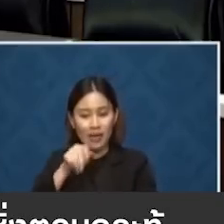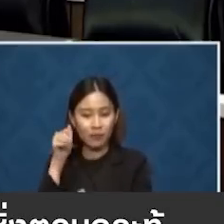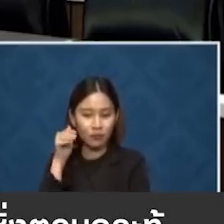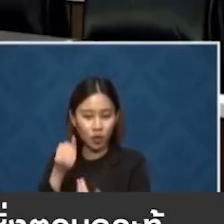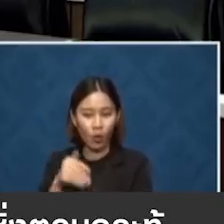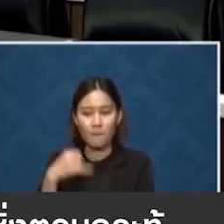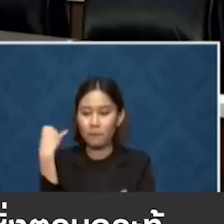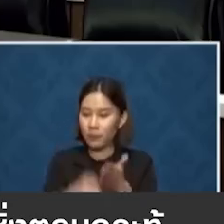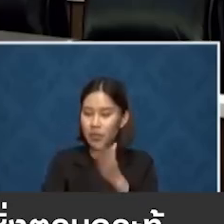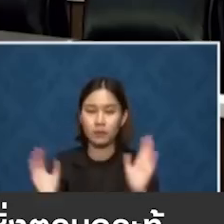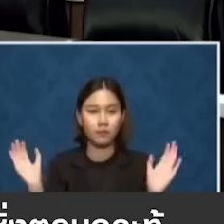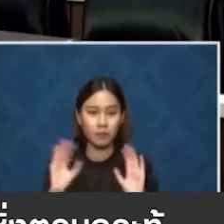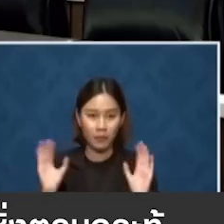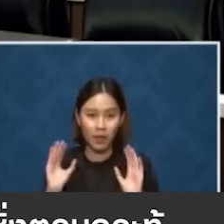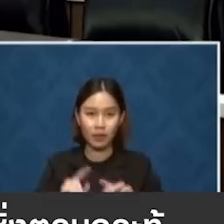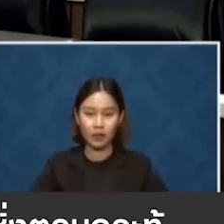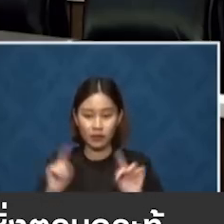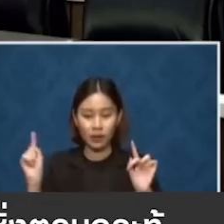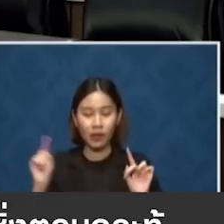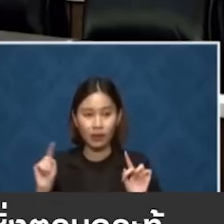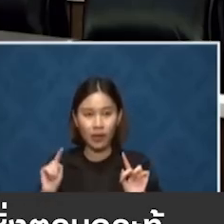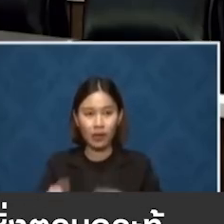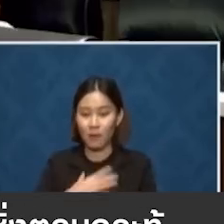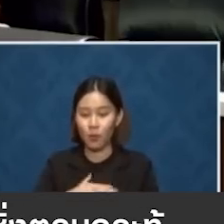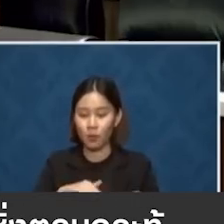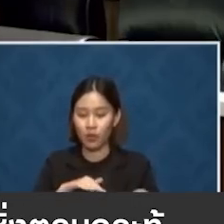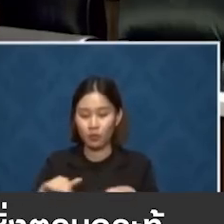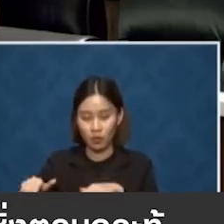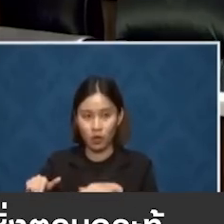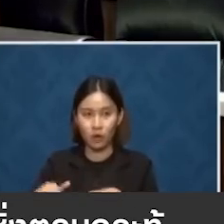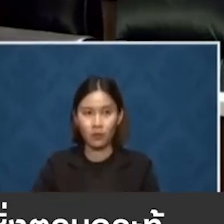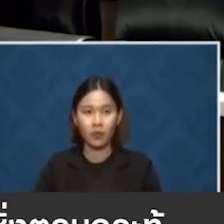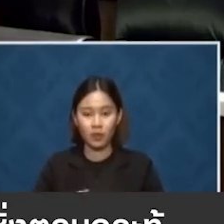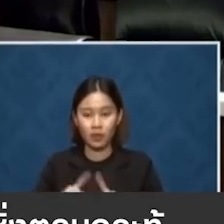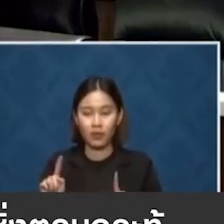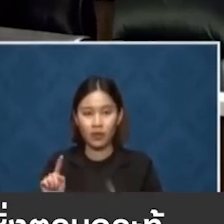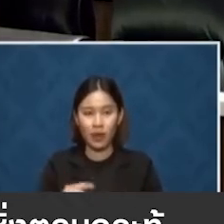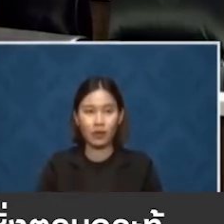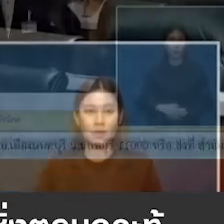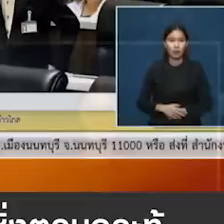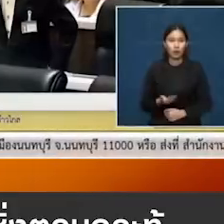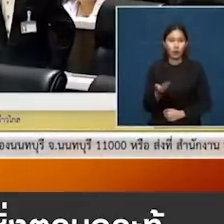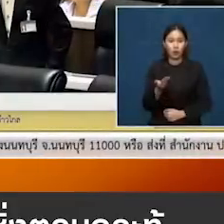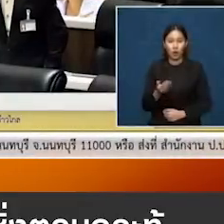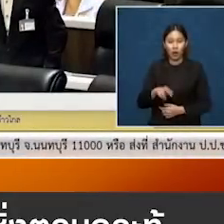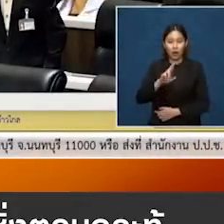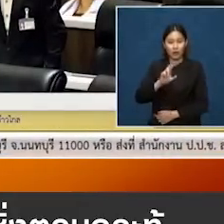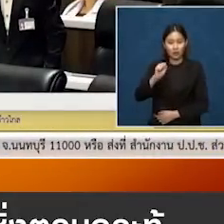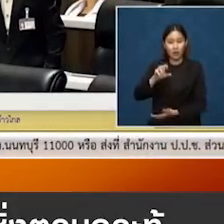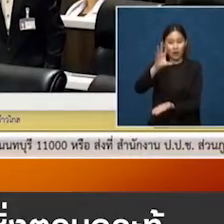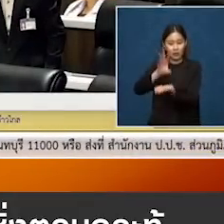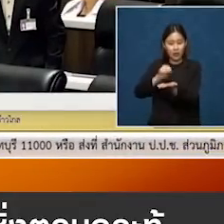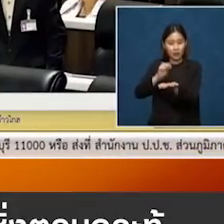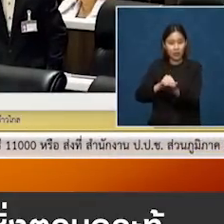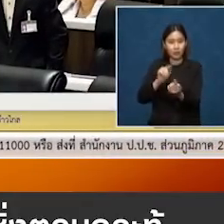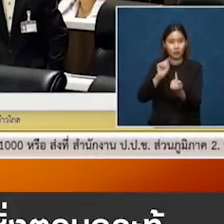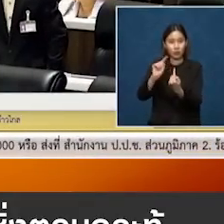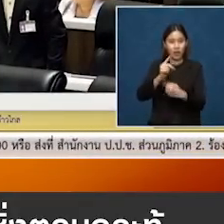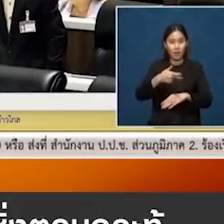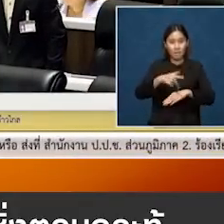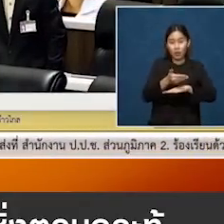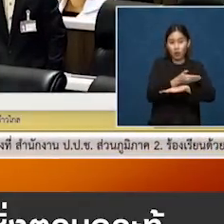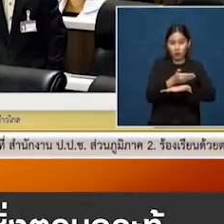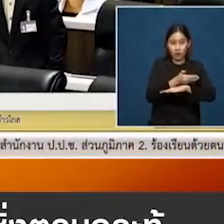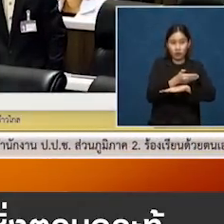ไม่ผิดคนแน่นอน คือจะเอาให้ได้คือจะให้นายกมาตอบให้ได้คุณท็อปนั่งอยู่นะคุณท็อปวราวุธนั่งอยู่คุณ